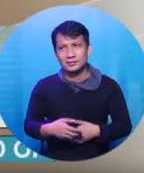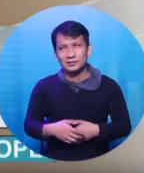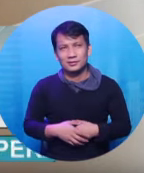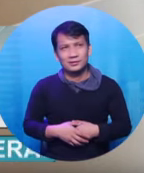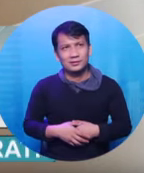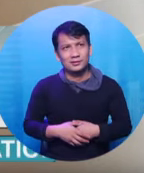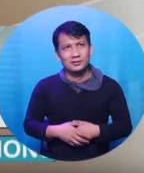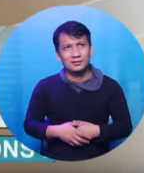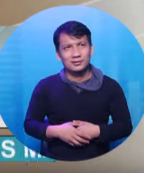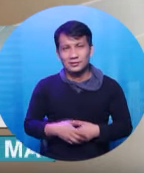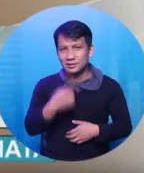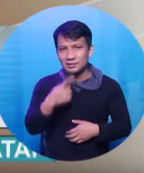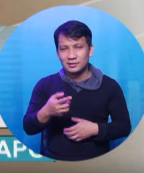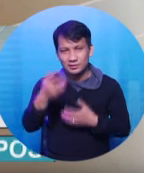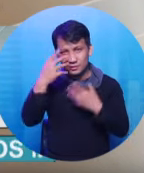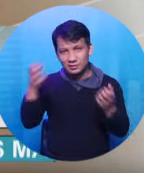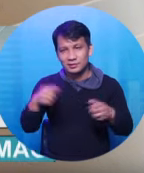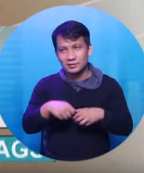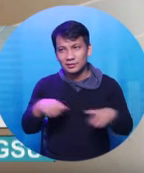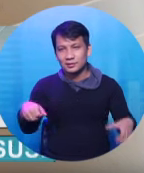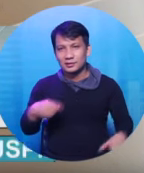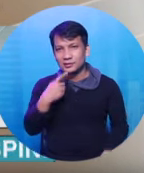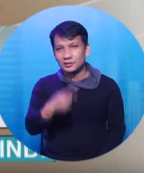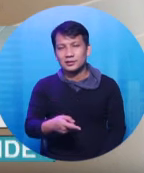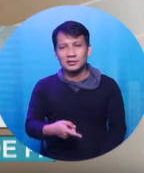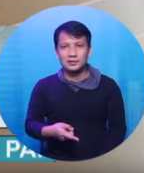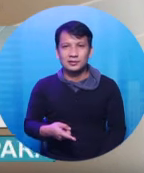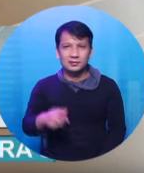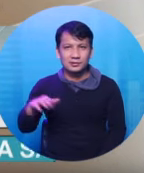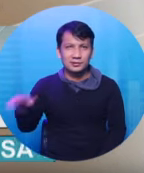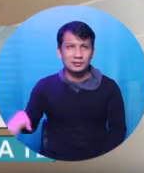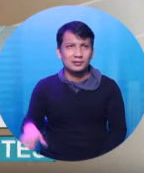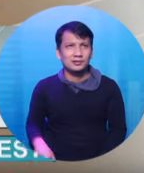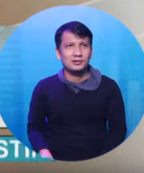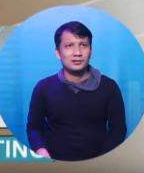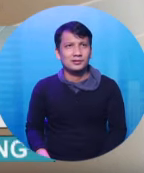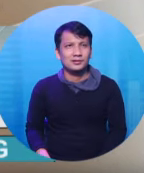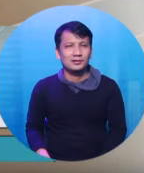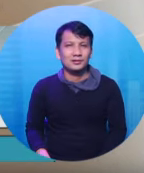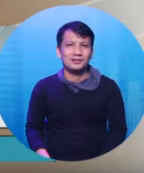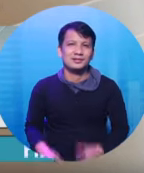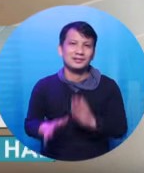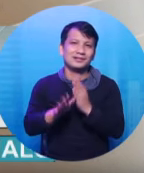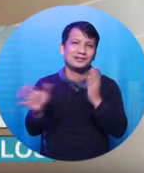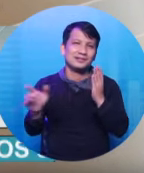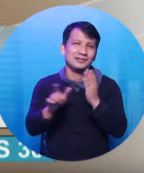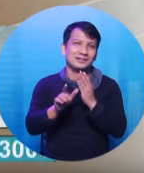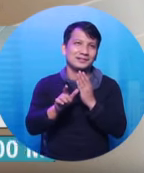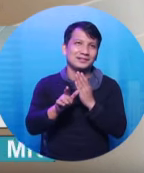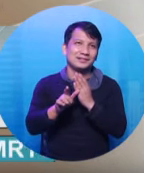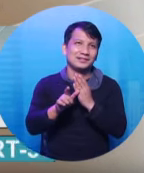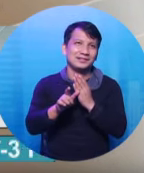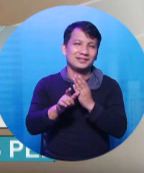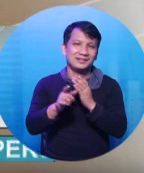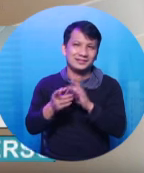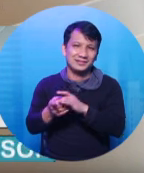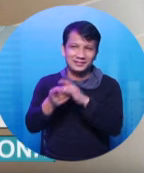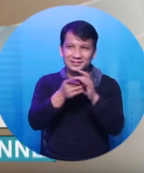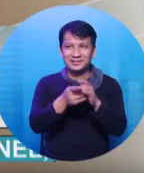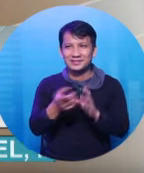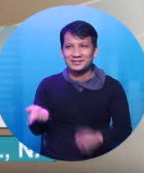siya yung inano, yung pintuan lang namin eh. Kahit itanong pa yan sa mga bata. Okay, nagkakasangasang ano to. So,